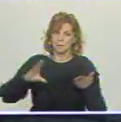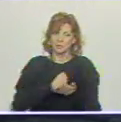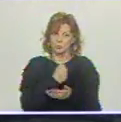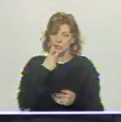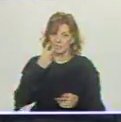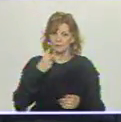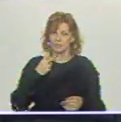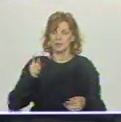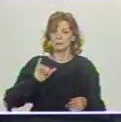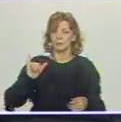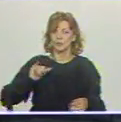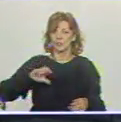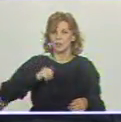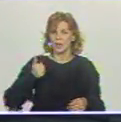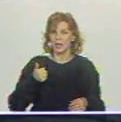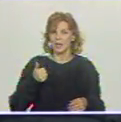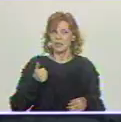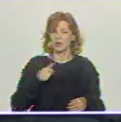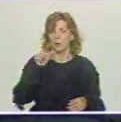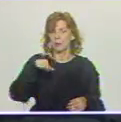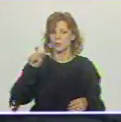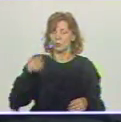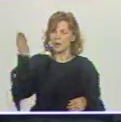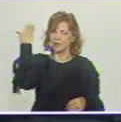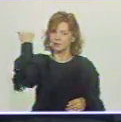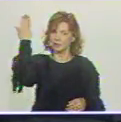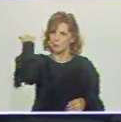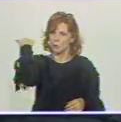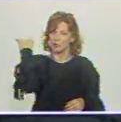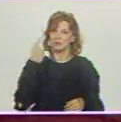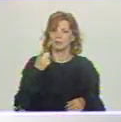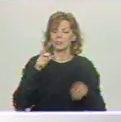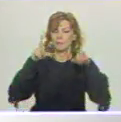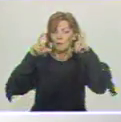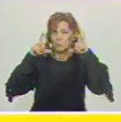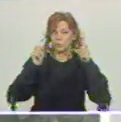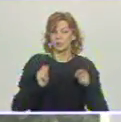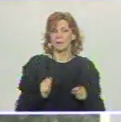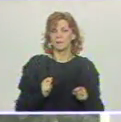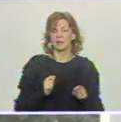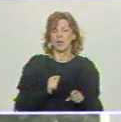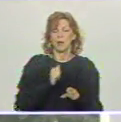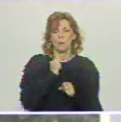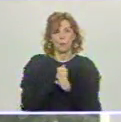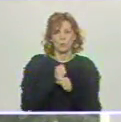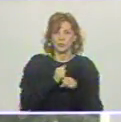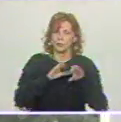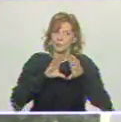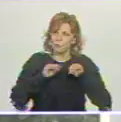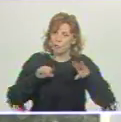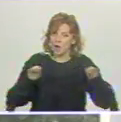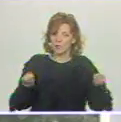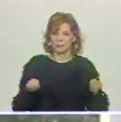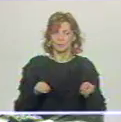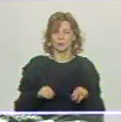identificăm cine era în acele fotografii, deși pe spate nu aveau absolut nimic scris. A fost ca un uriaș puzzle la care am lucrat luni de zile.